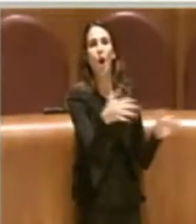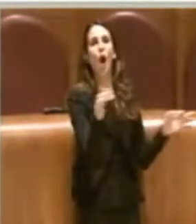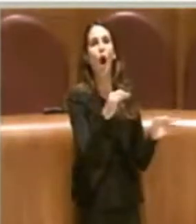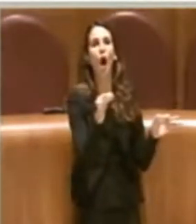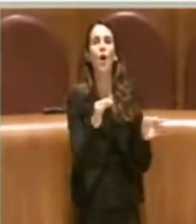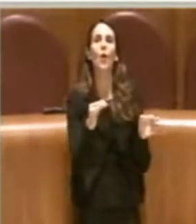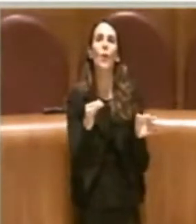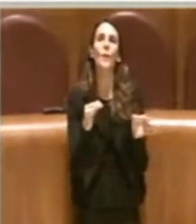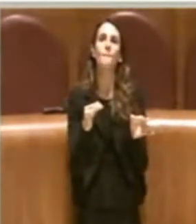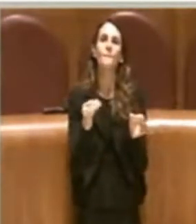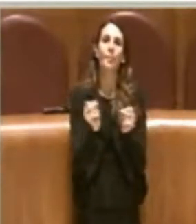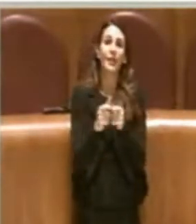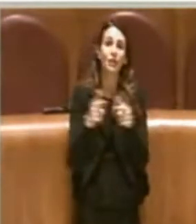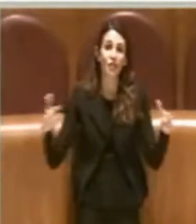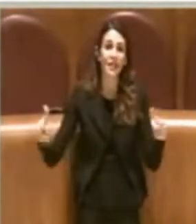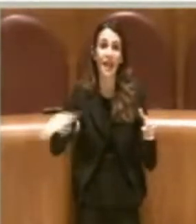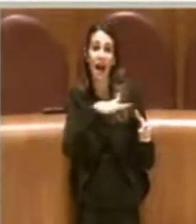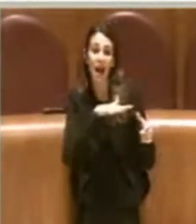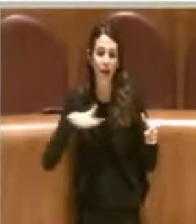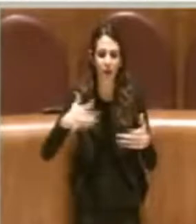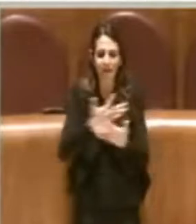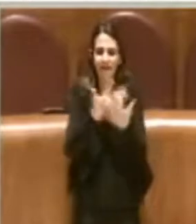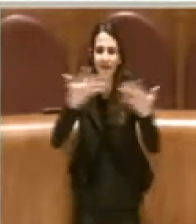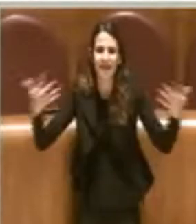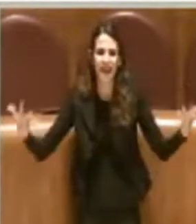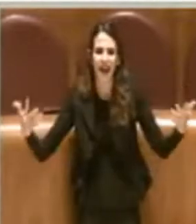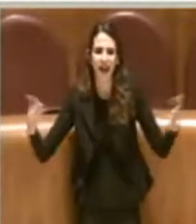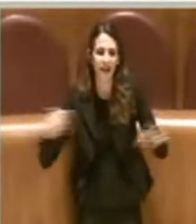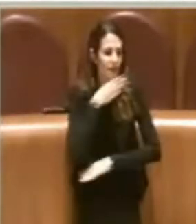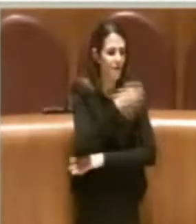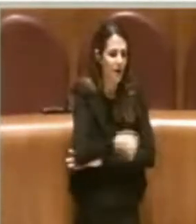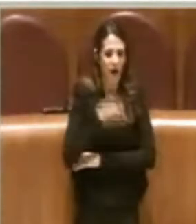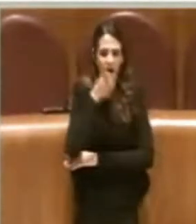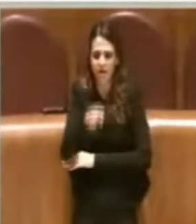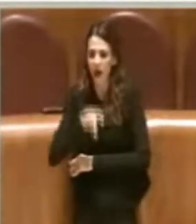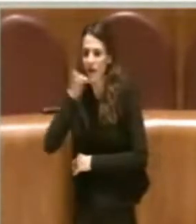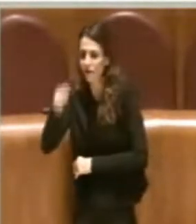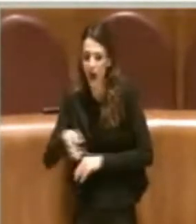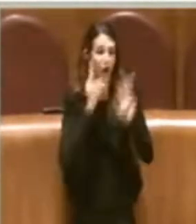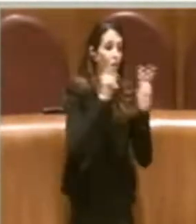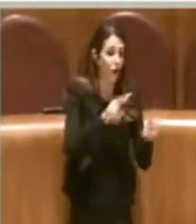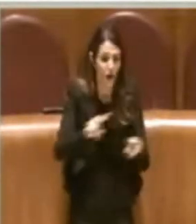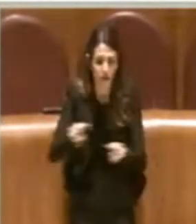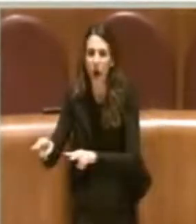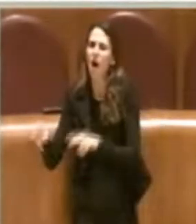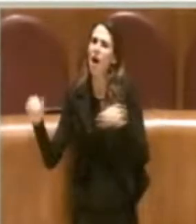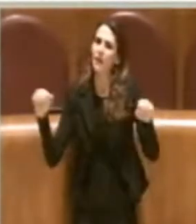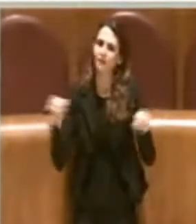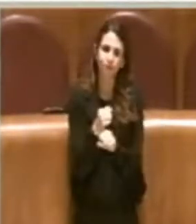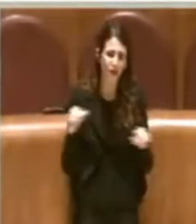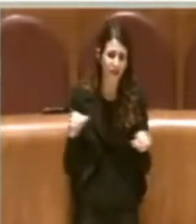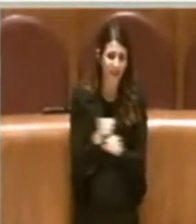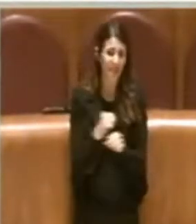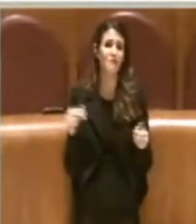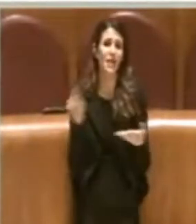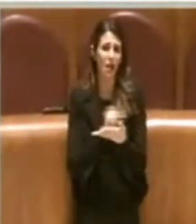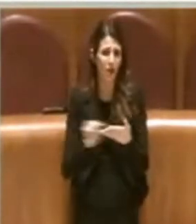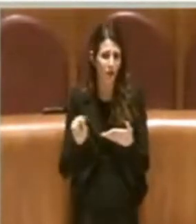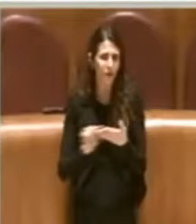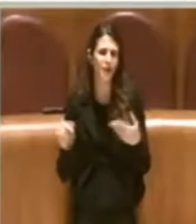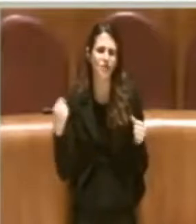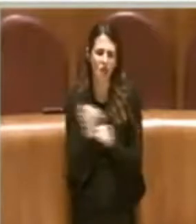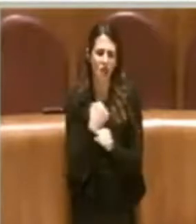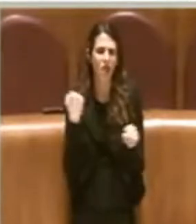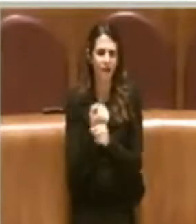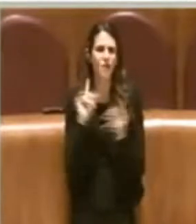quello della città di Roma, e poi per noi è anche dovuto ai cittadini che loro sappiano in